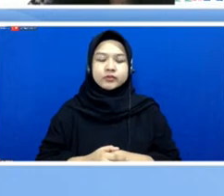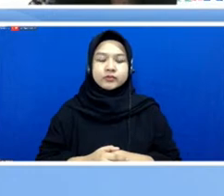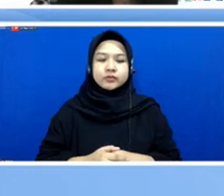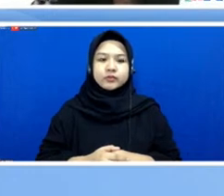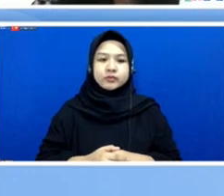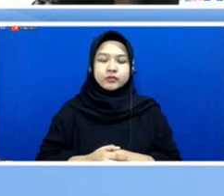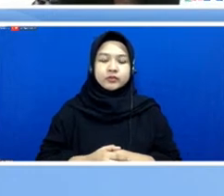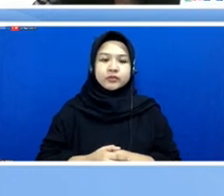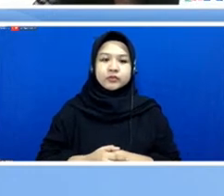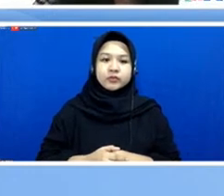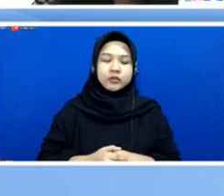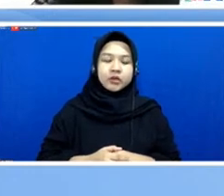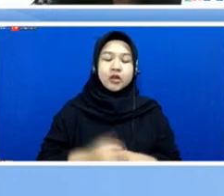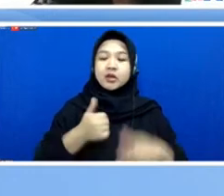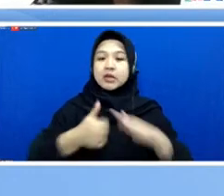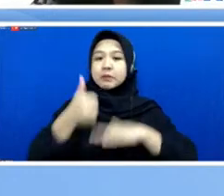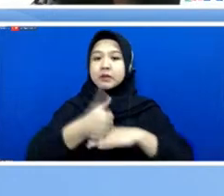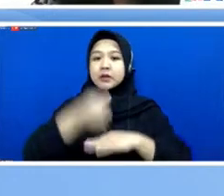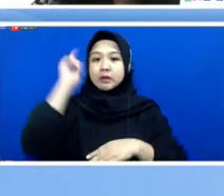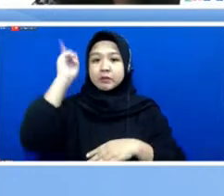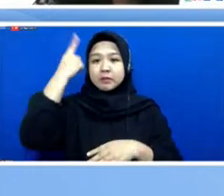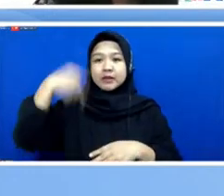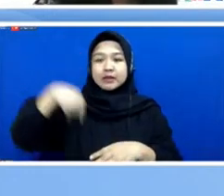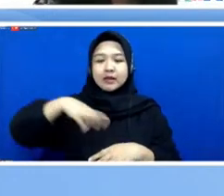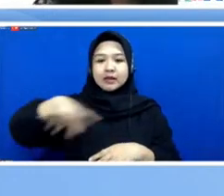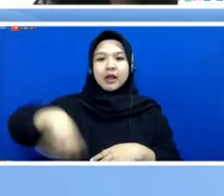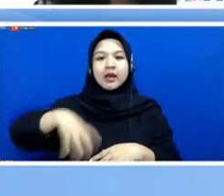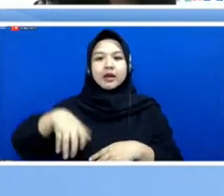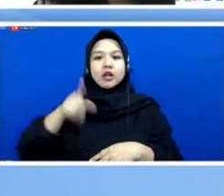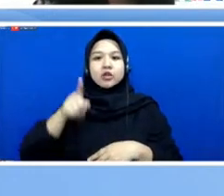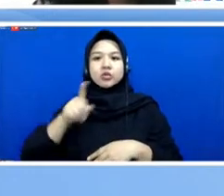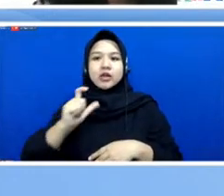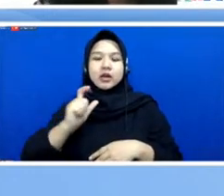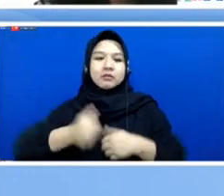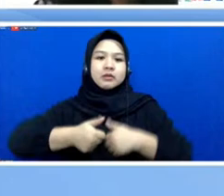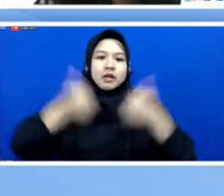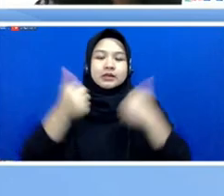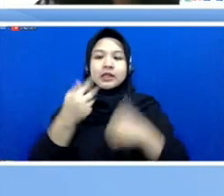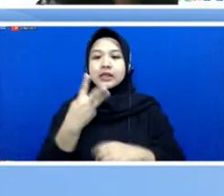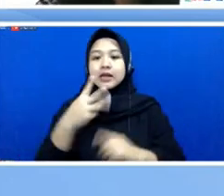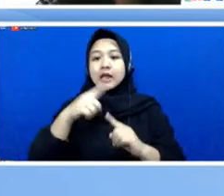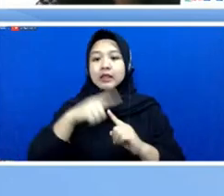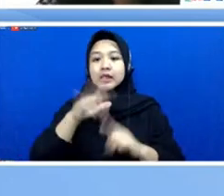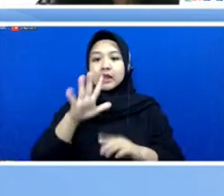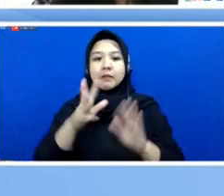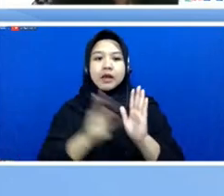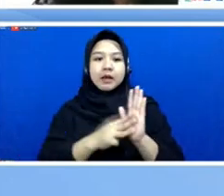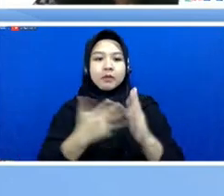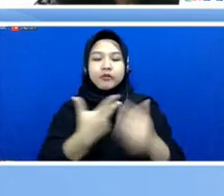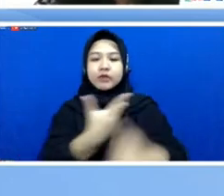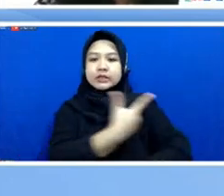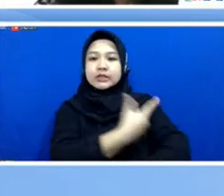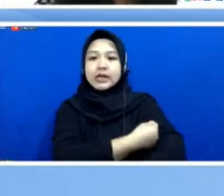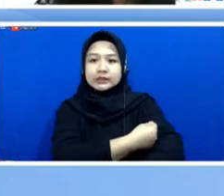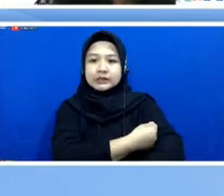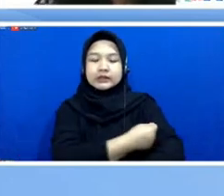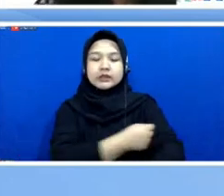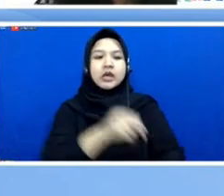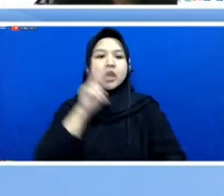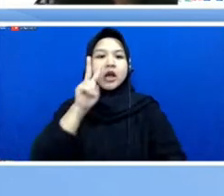Nah, kepemimpinan pemerintah daerah adalah kunci keberhasilan 3T, 5M, dan vaksinasi. Jadi